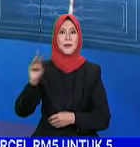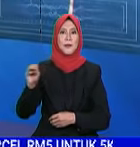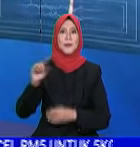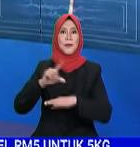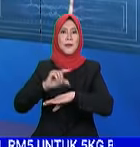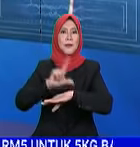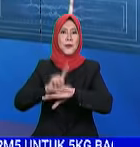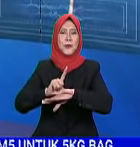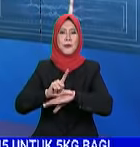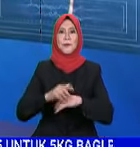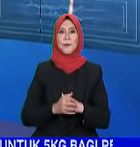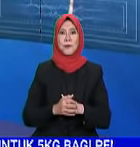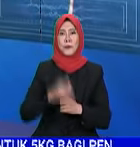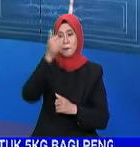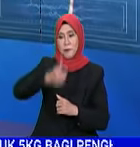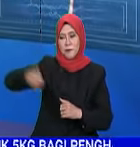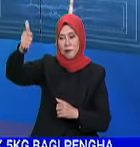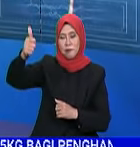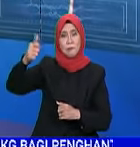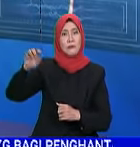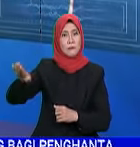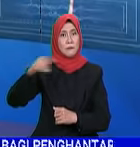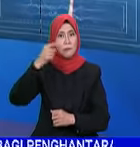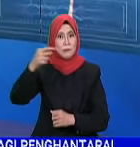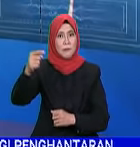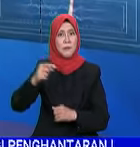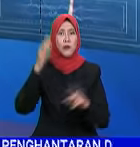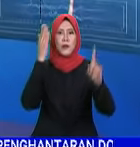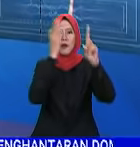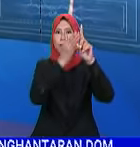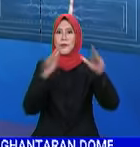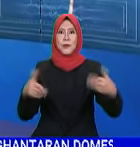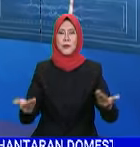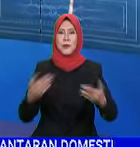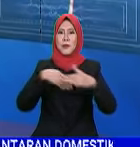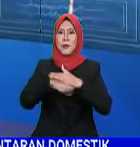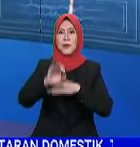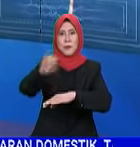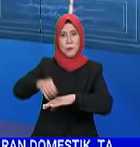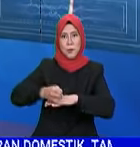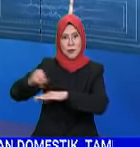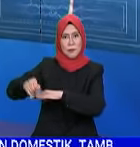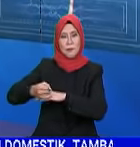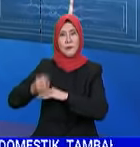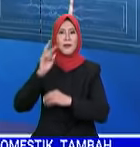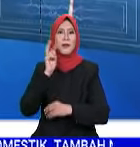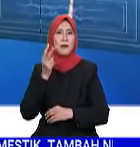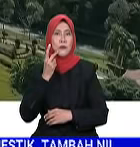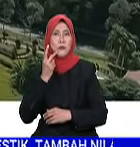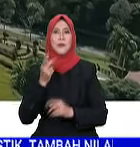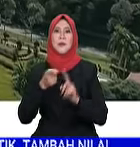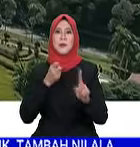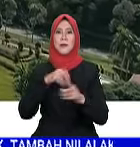Labuan. Pengarahnya Jurij Abdullah Fauzi berkata tujuannya mengimbangi kemasukan bekalan import sayur-sayuran dari luar pulau